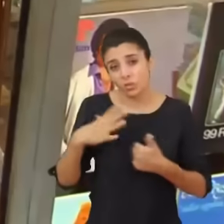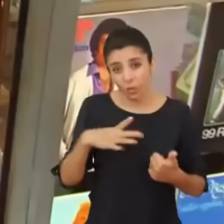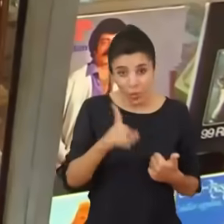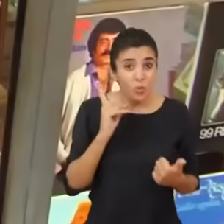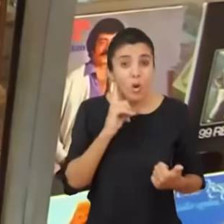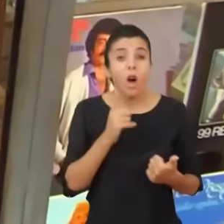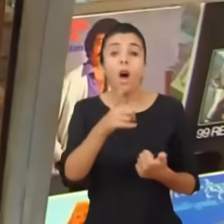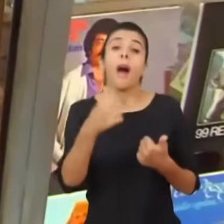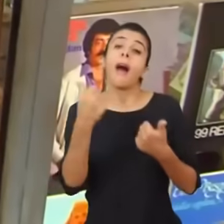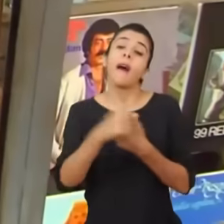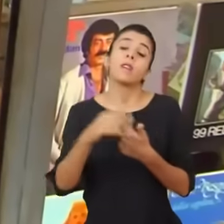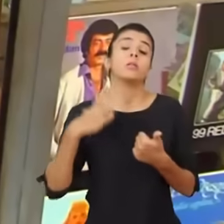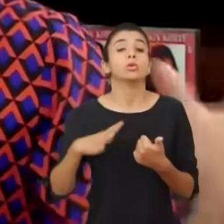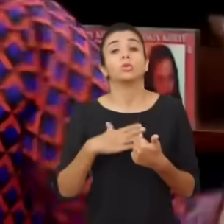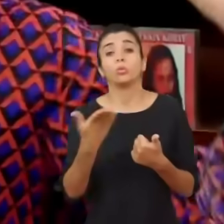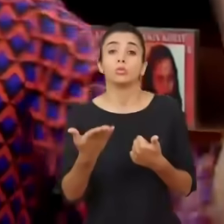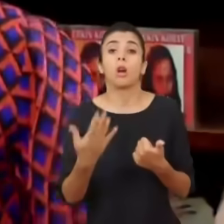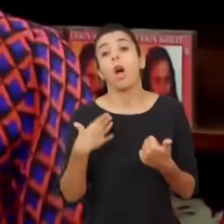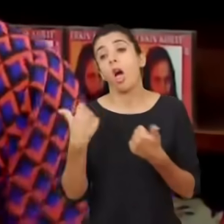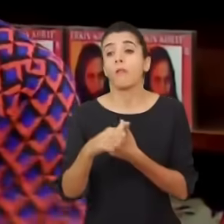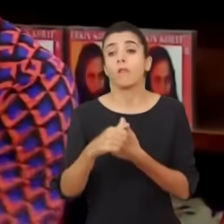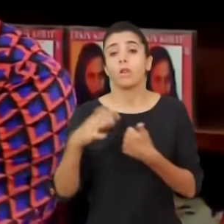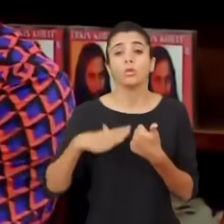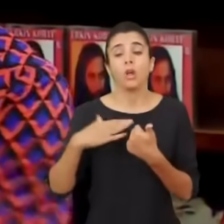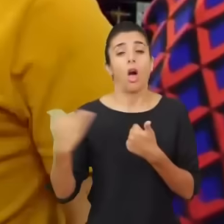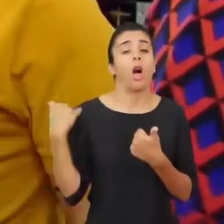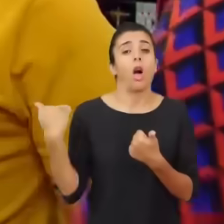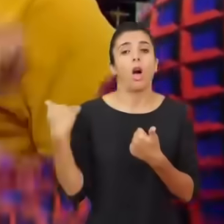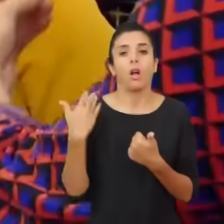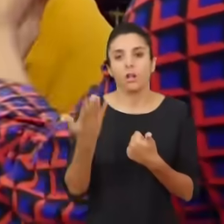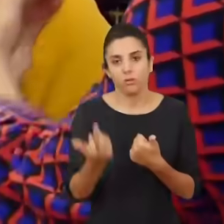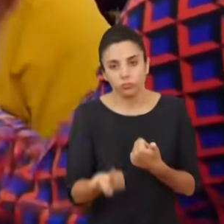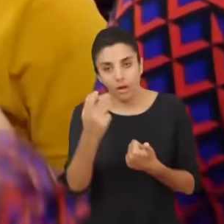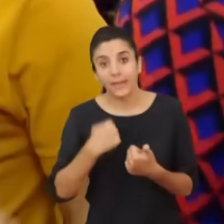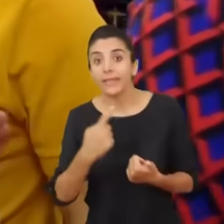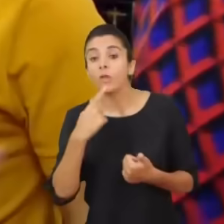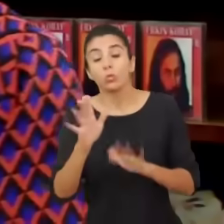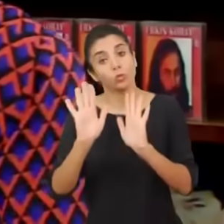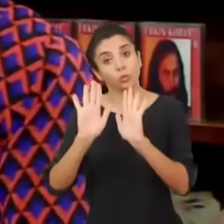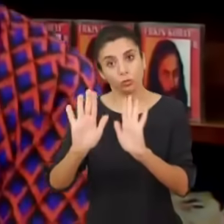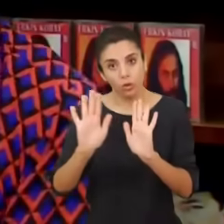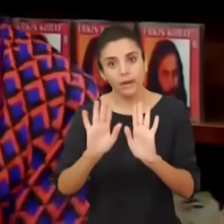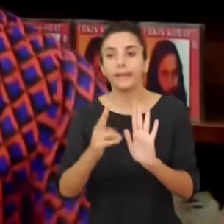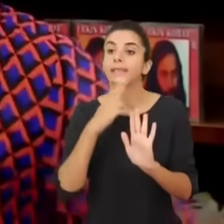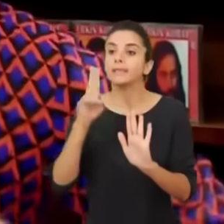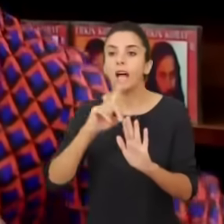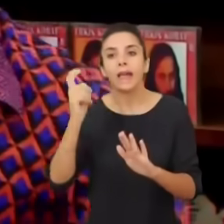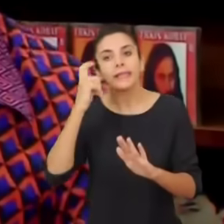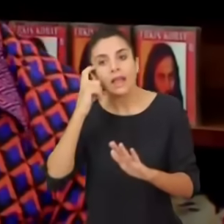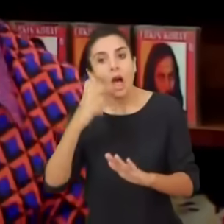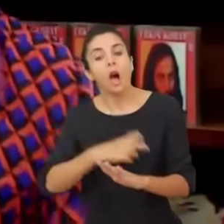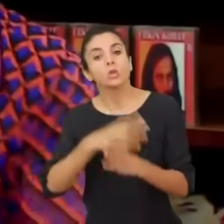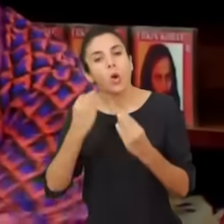sen? Ben Mahmiş'le evleneceğim. Ben Mahmiş'le evleneceğim. Burada abuk subuk. Ben de diyorum ki oğlum diyorum dur birbirinizi tanıyın.